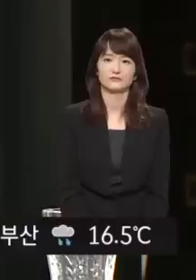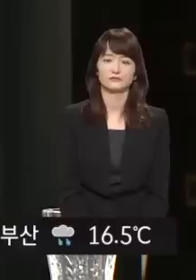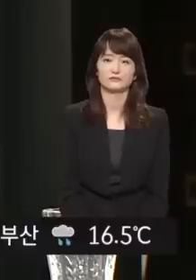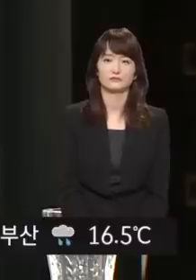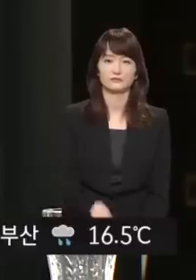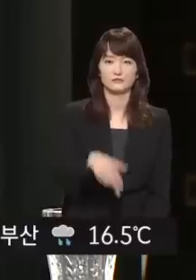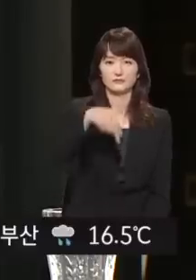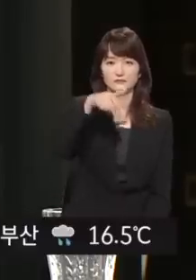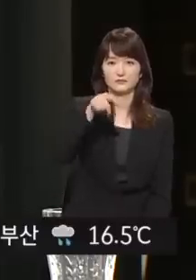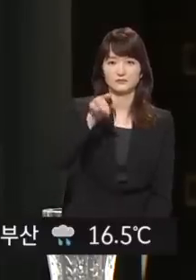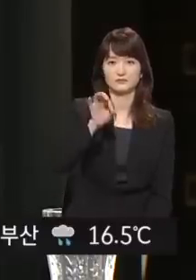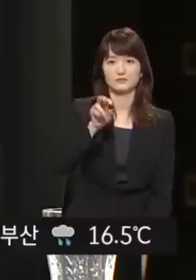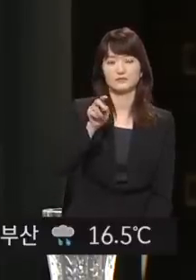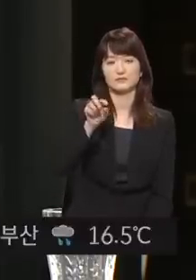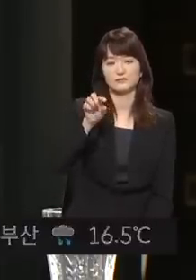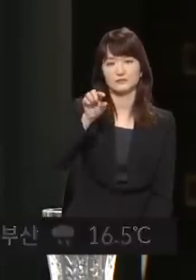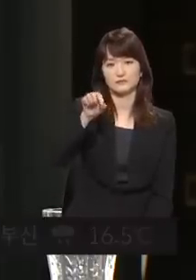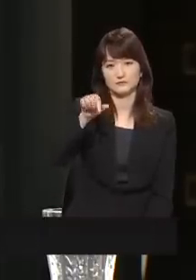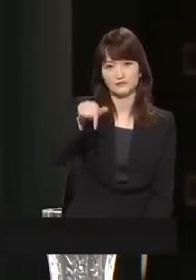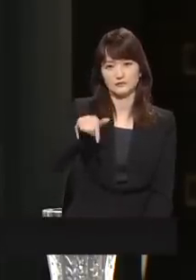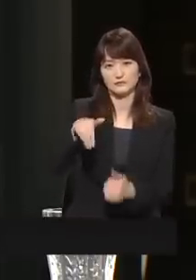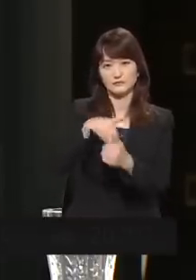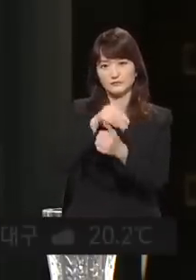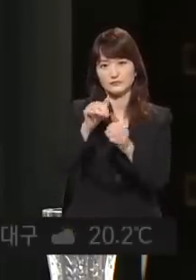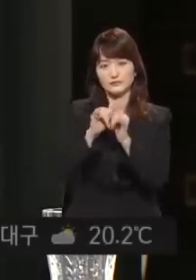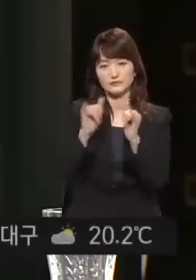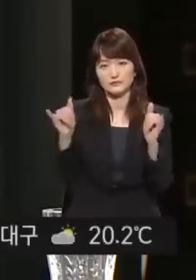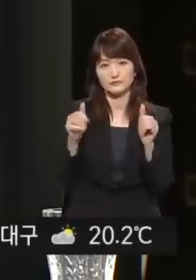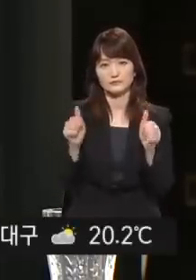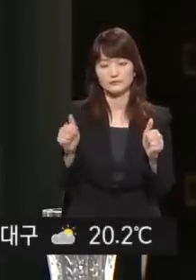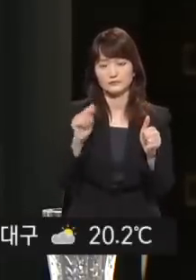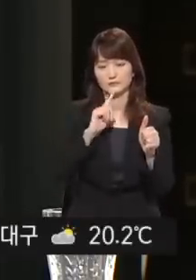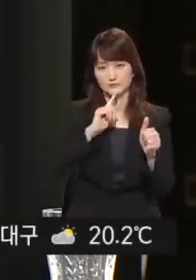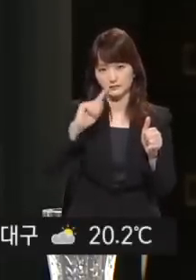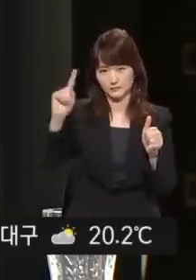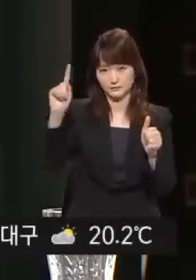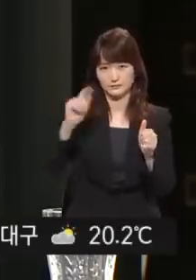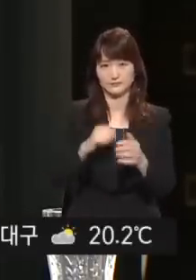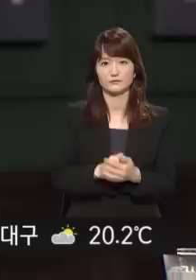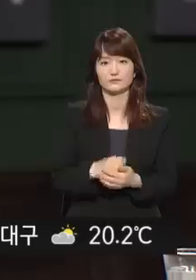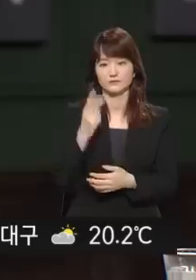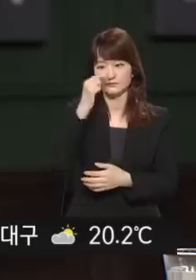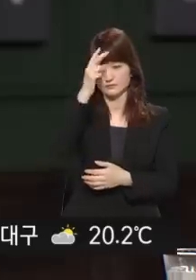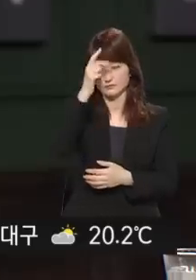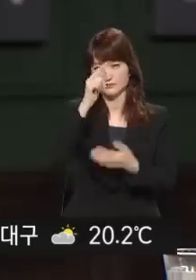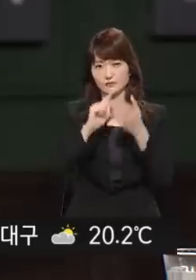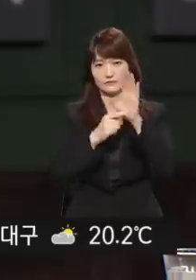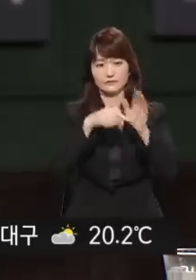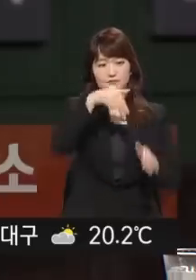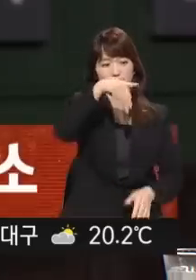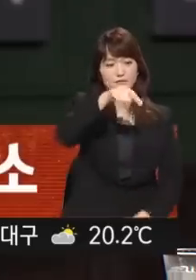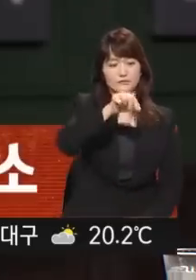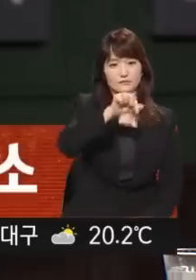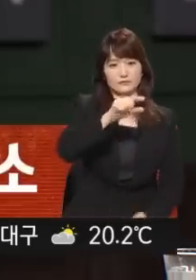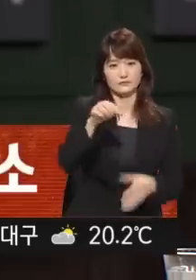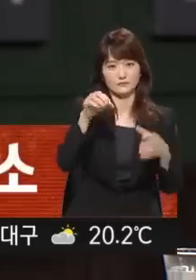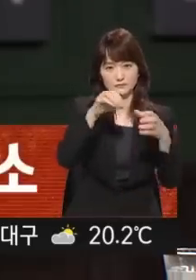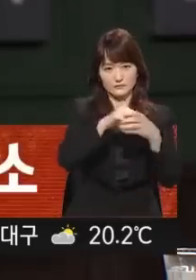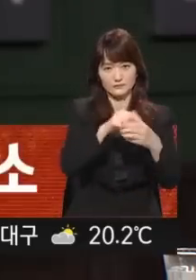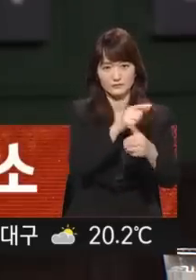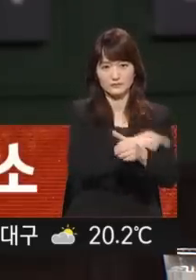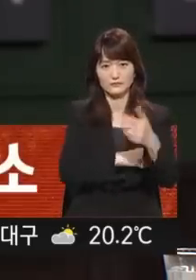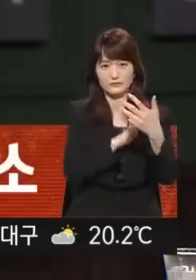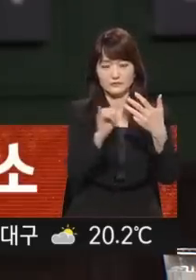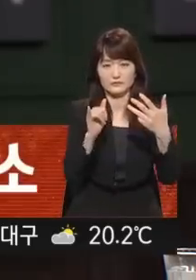자 정명석의 주변 사람들이 결국 재판에 넘겨줬습니다 일단 검찰이 어제 정조은 포함해서 간부 8명을